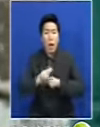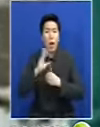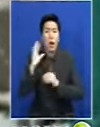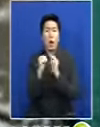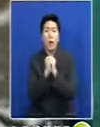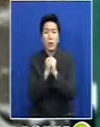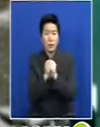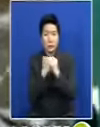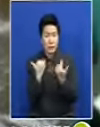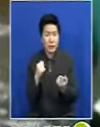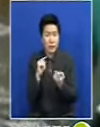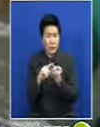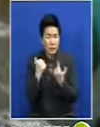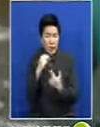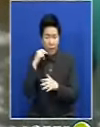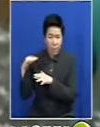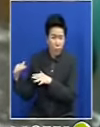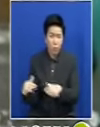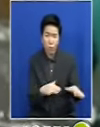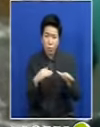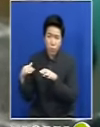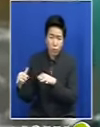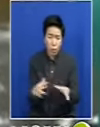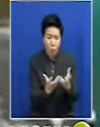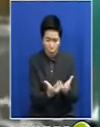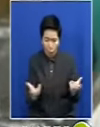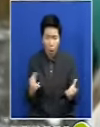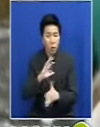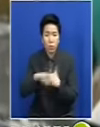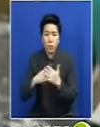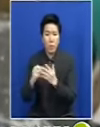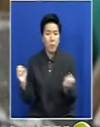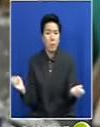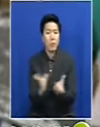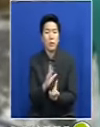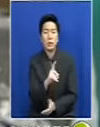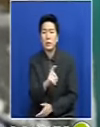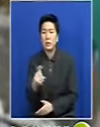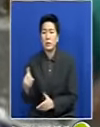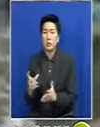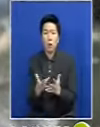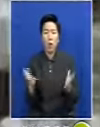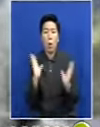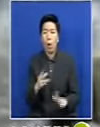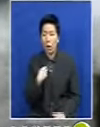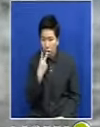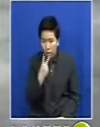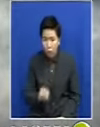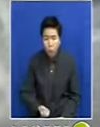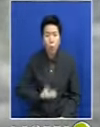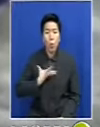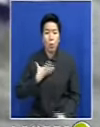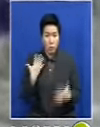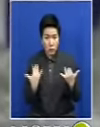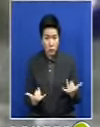ครับกระแสน้ำที่เชี่ยวกรากครับได้พัดพาข้าวของในห้างได้รับความเสียหายครับผู้คนในห้างต่างตกตะลึงกับเหตุการณ์ดังกล่